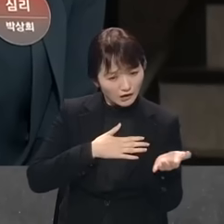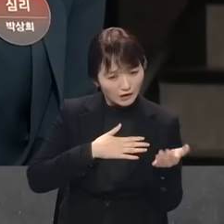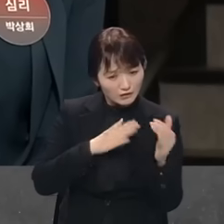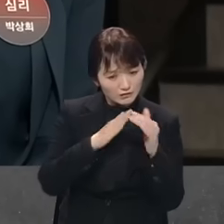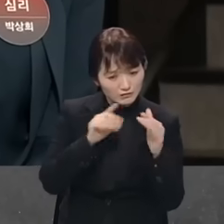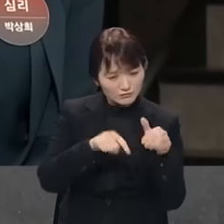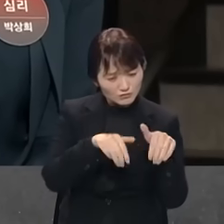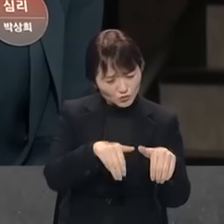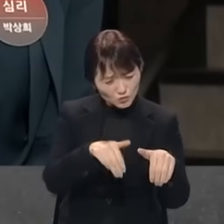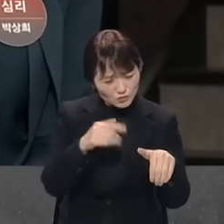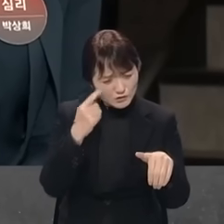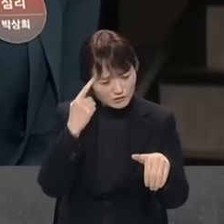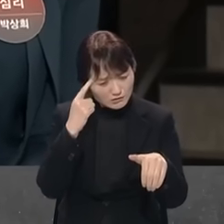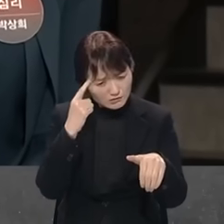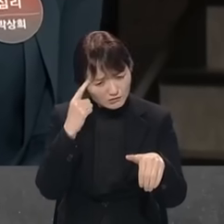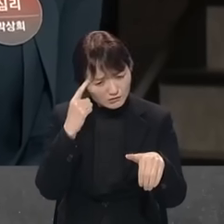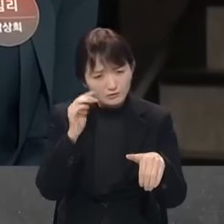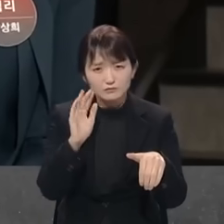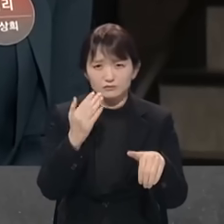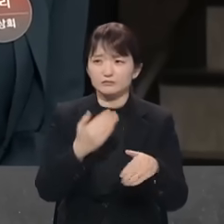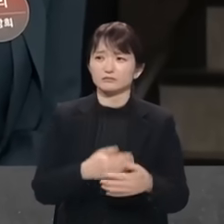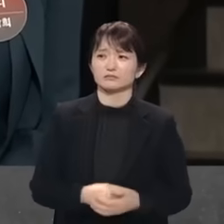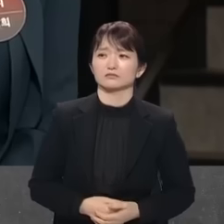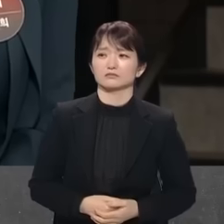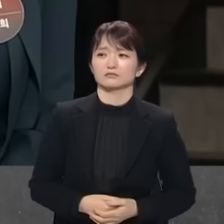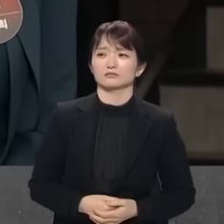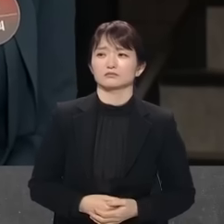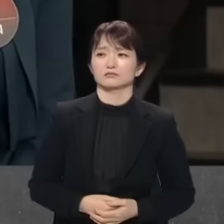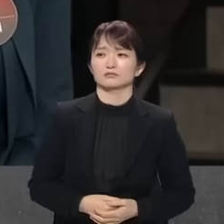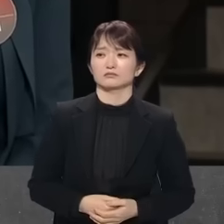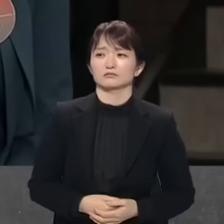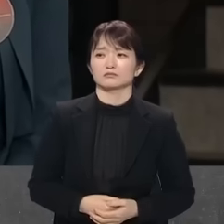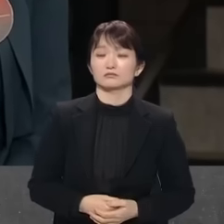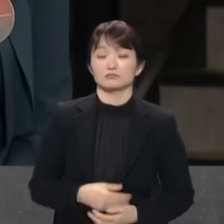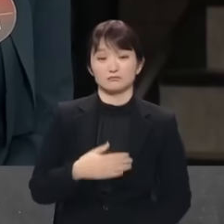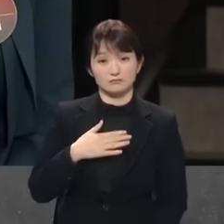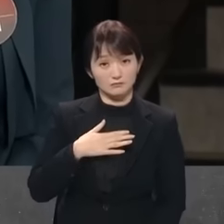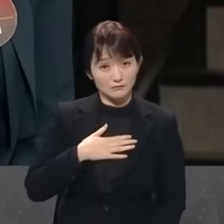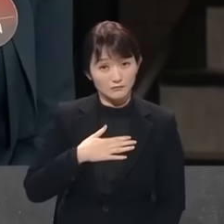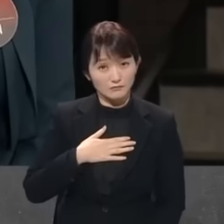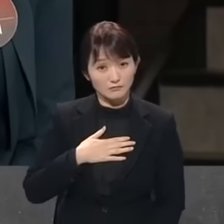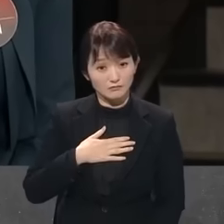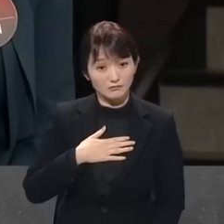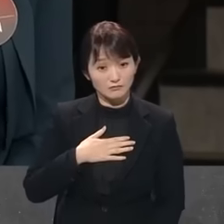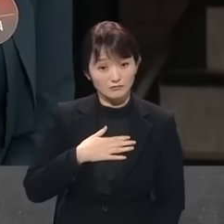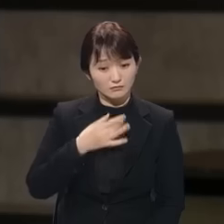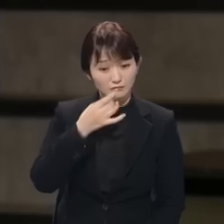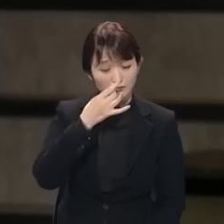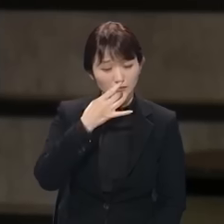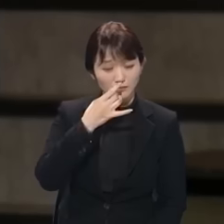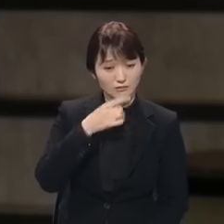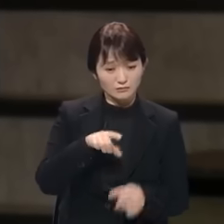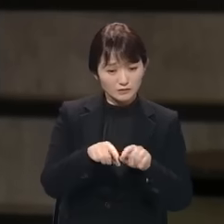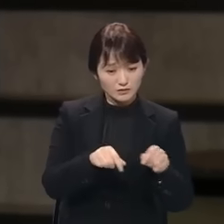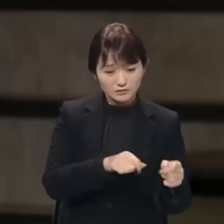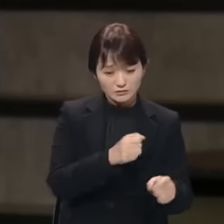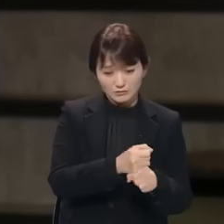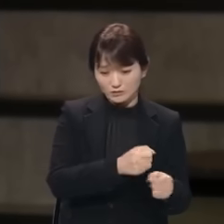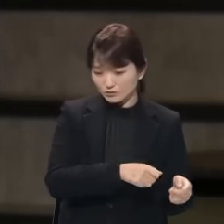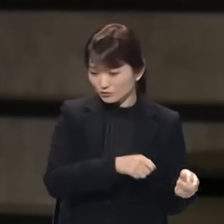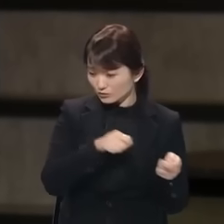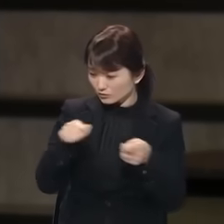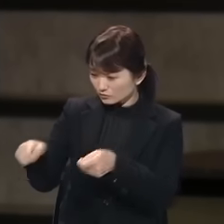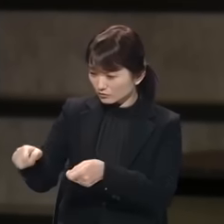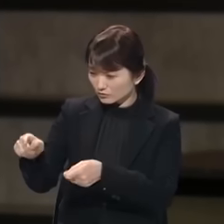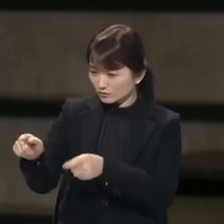그렇죠 이런 생각 할 수밖에 없잖아요 그렇죠 그래서 이렇게 생각하신 거예요 아니 내가 정말 밥해 주려고이 남자랑 합쳤다 이런 생각이 들었어요